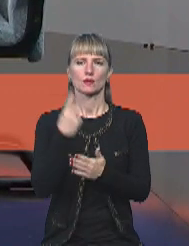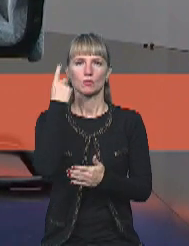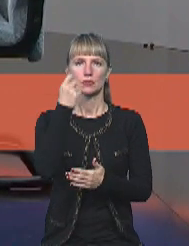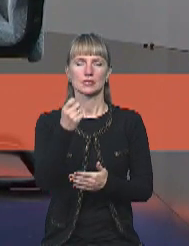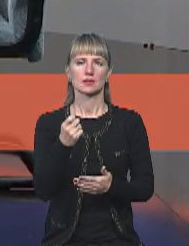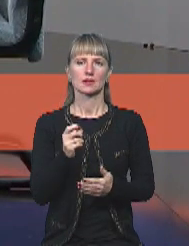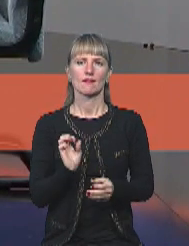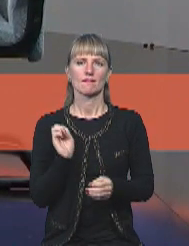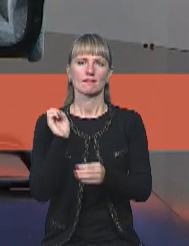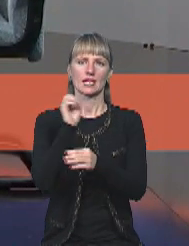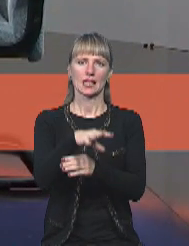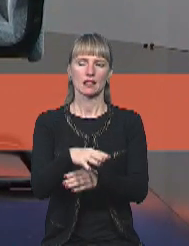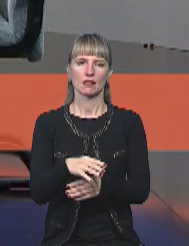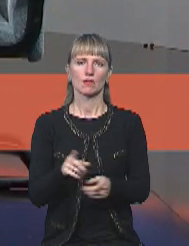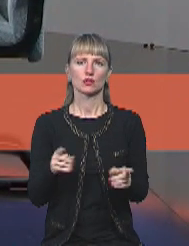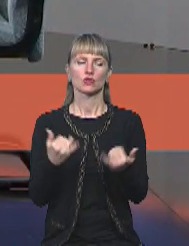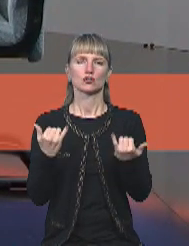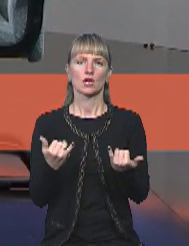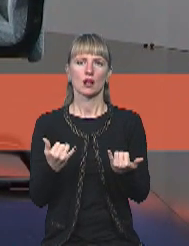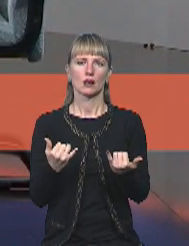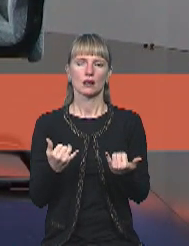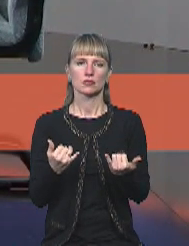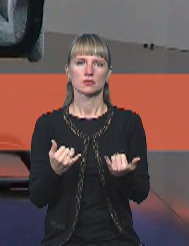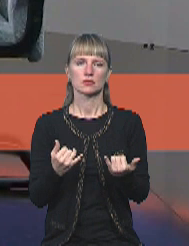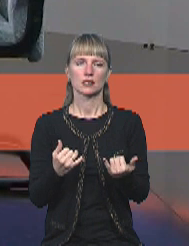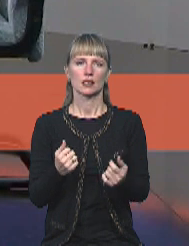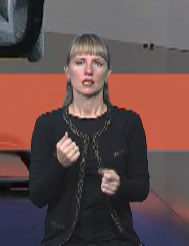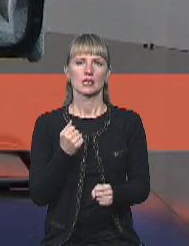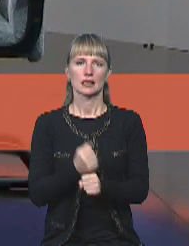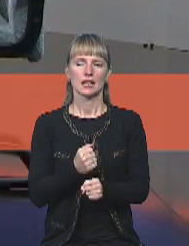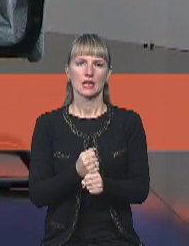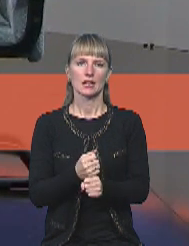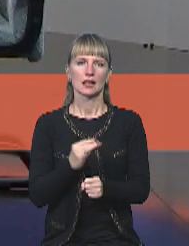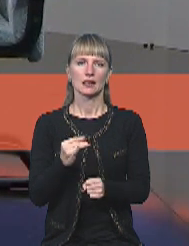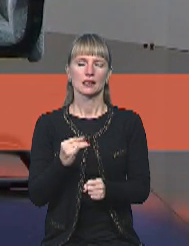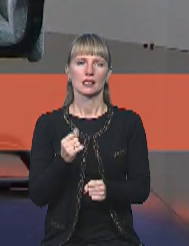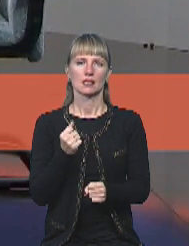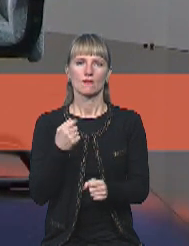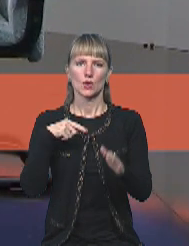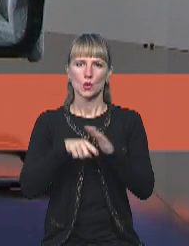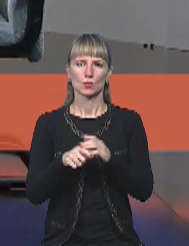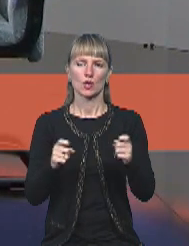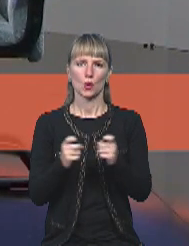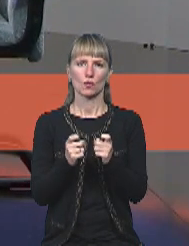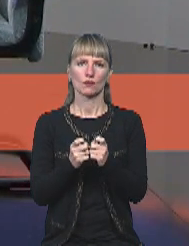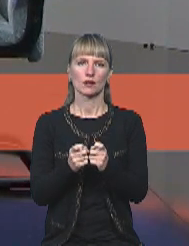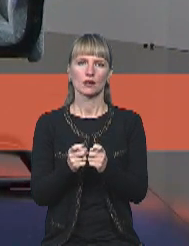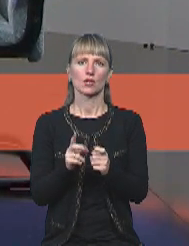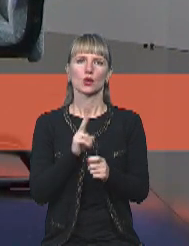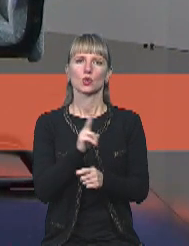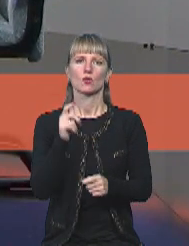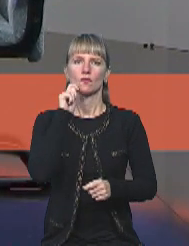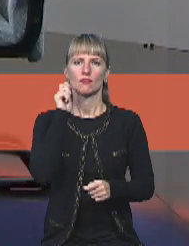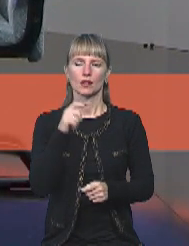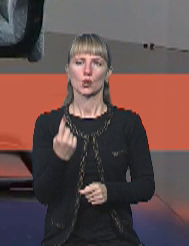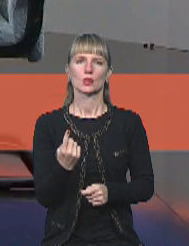інформаційних вкидів, щодо того, що зараз розганяється і провокує оцей внутрішній конфлікт і визначання, хто ж винний,